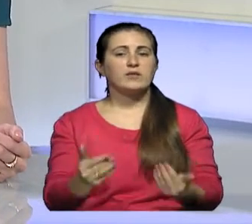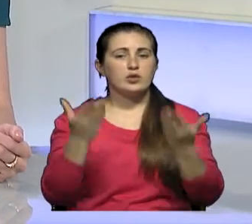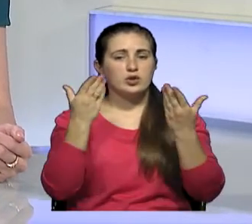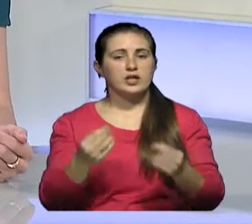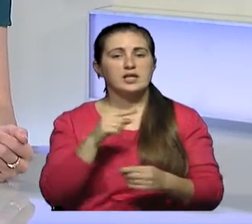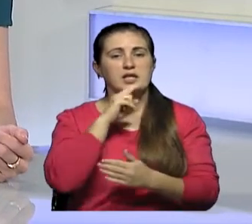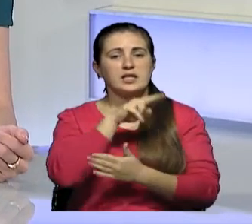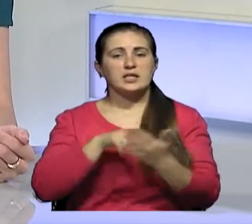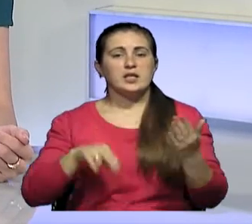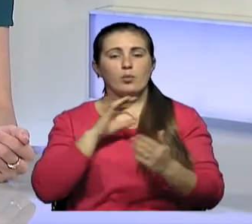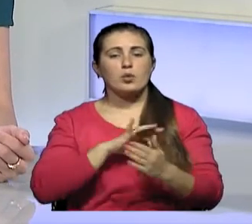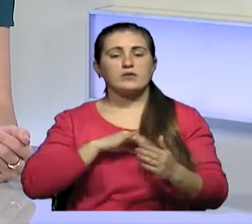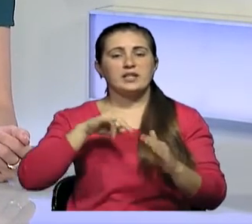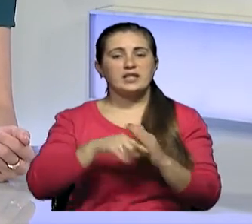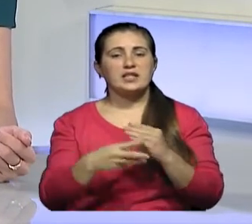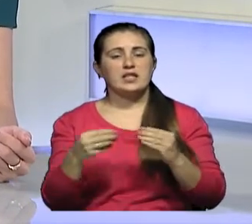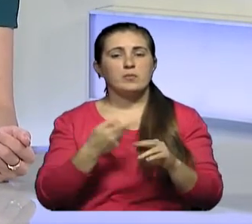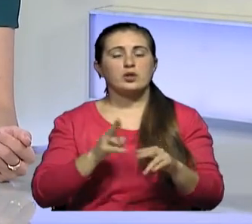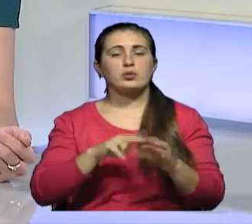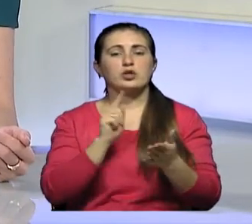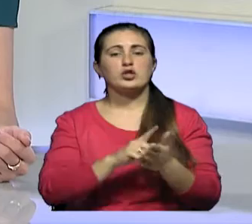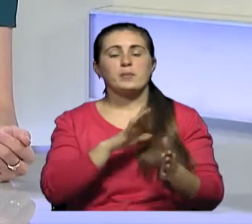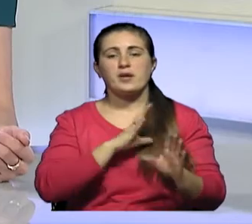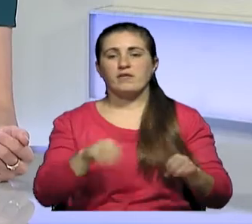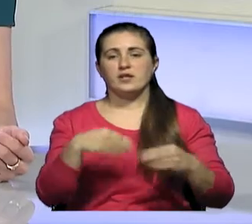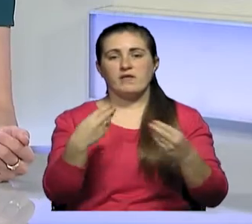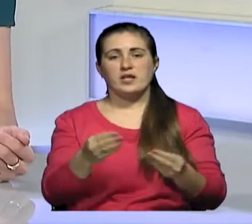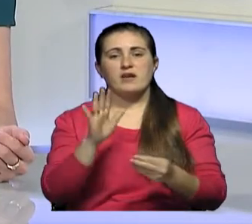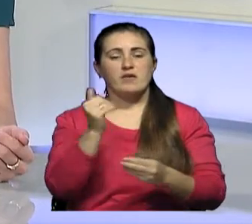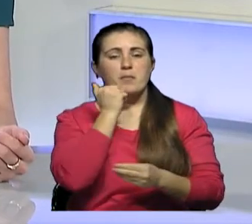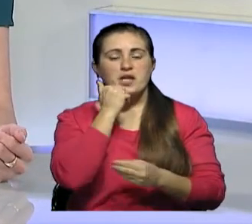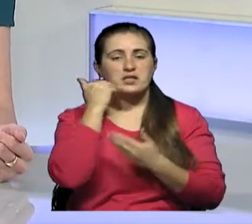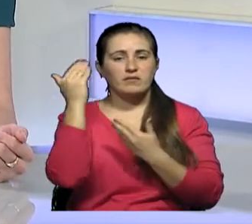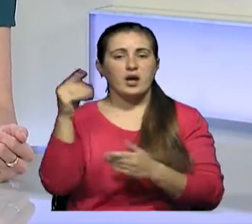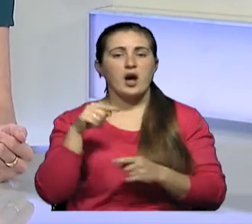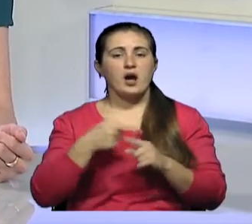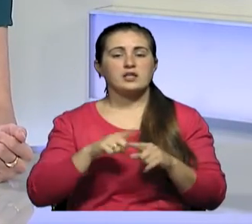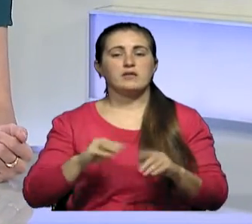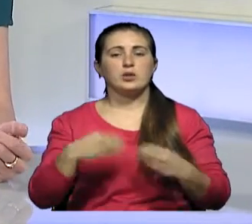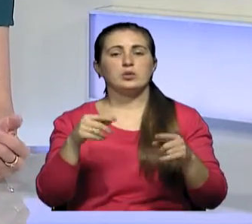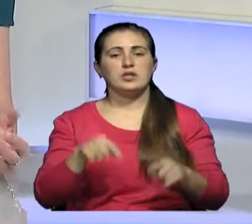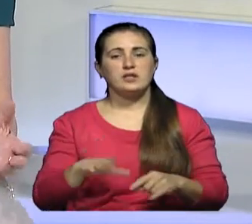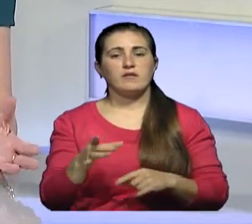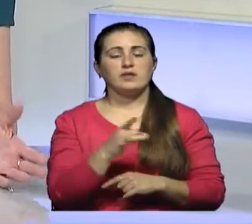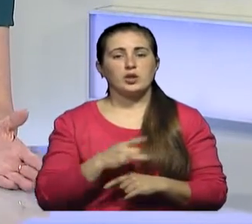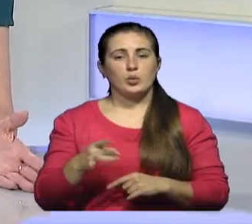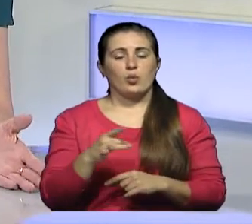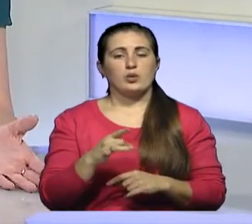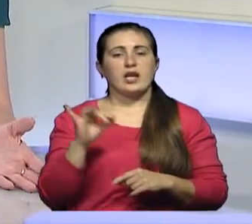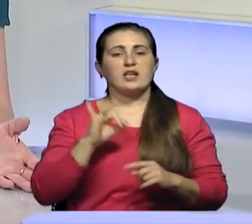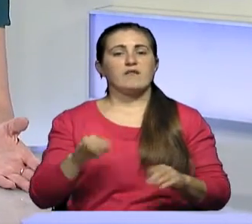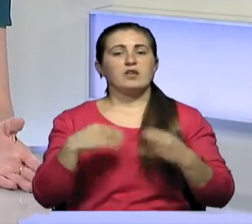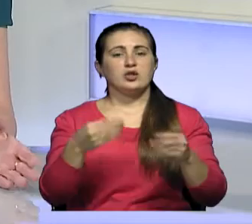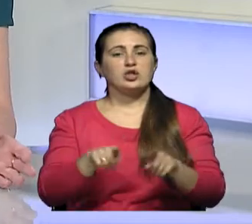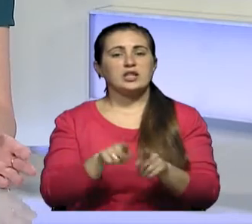лицензии на пользование драме которые должны были выдаваться ну скажем так в москве они выдаются здесь в регионе и выдачу